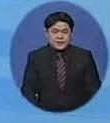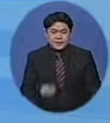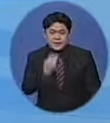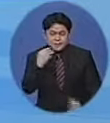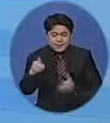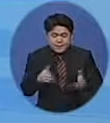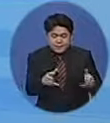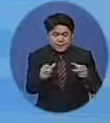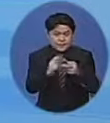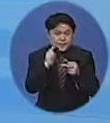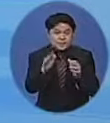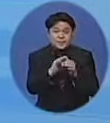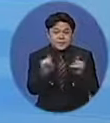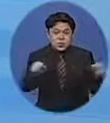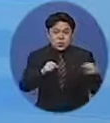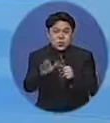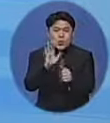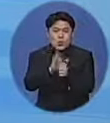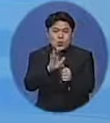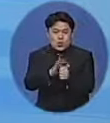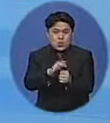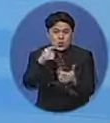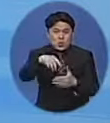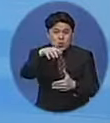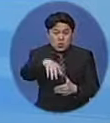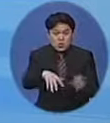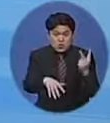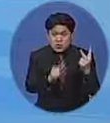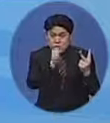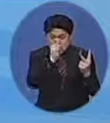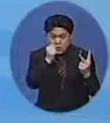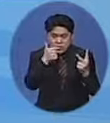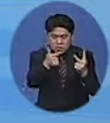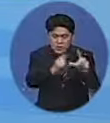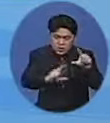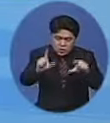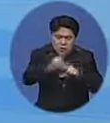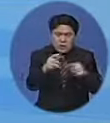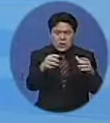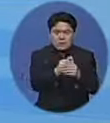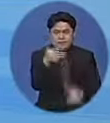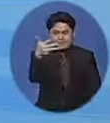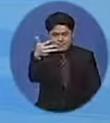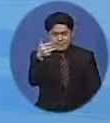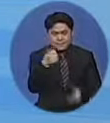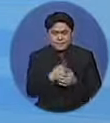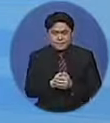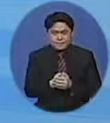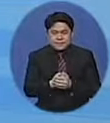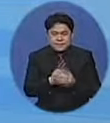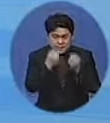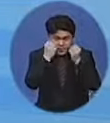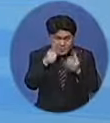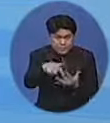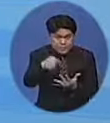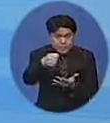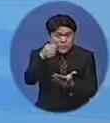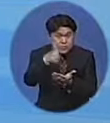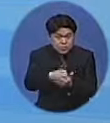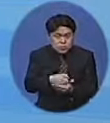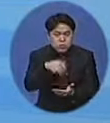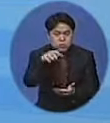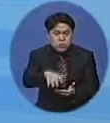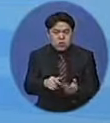경기도가 중증장애인 활동보조인 교육기관을 2개소에서 8개소로 확대했습니다. 신규 지정기관은